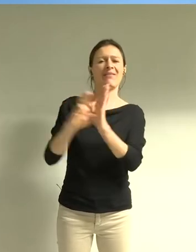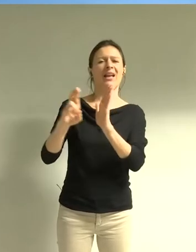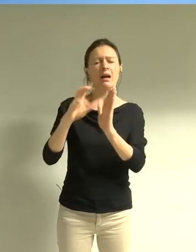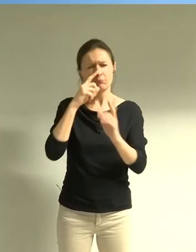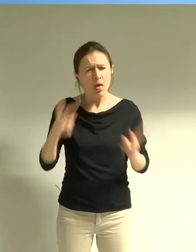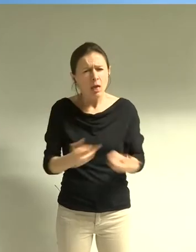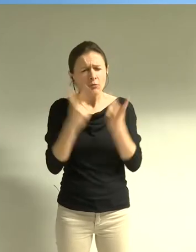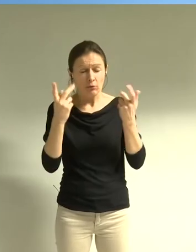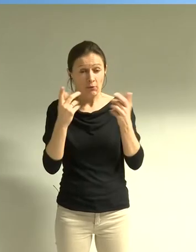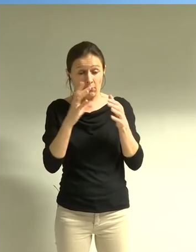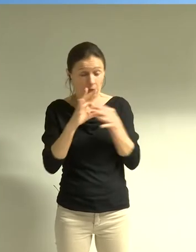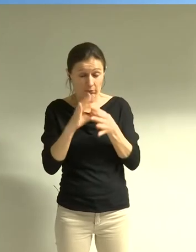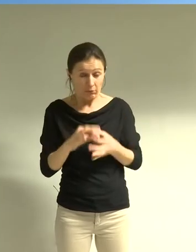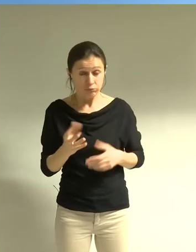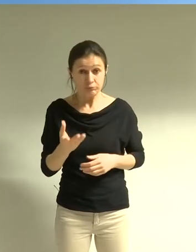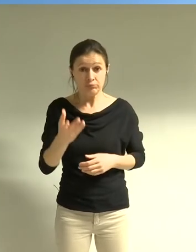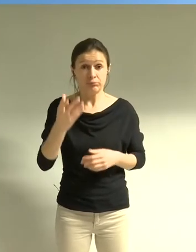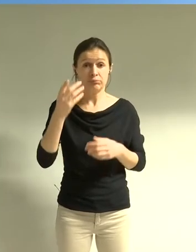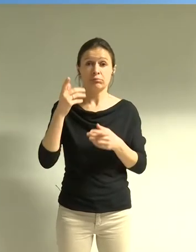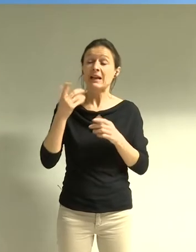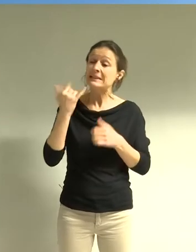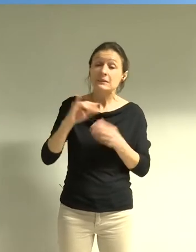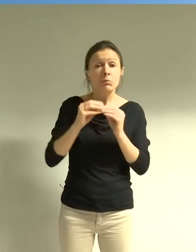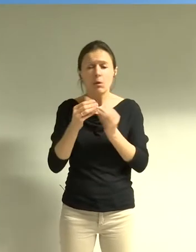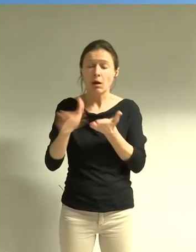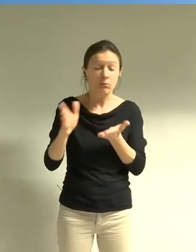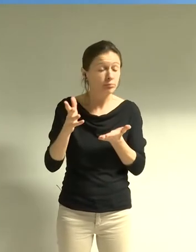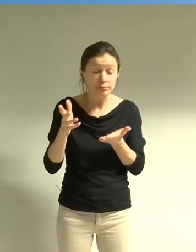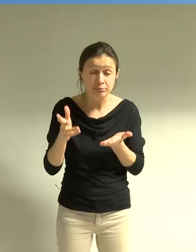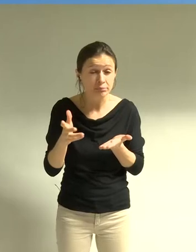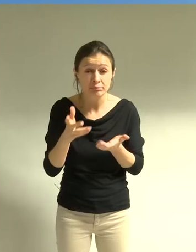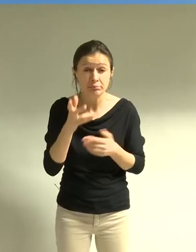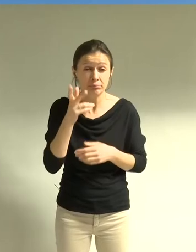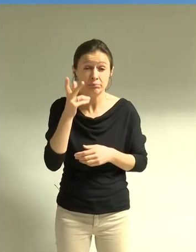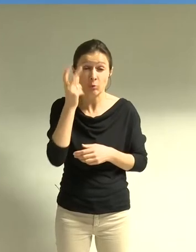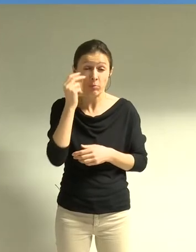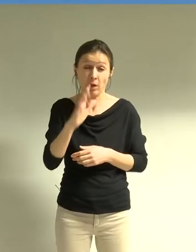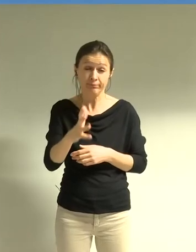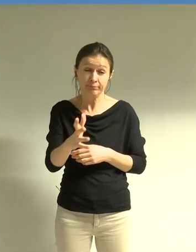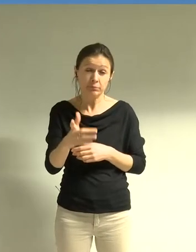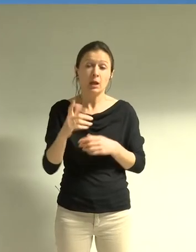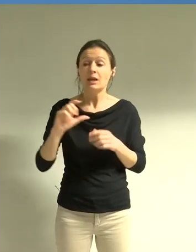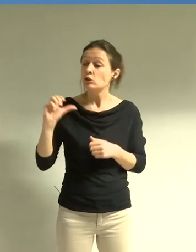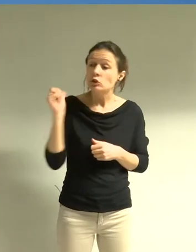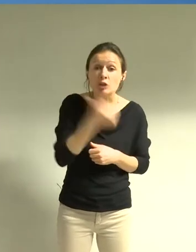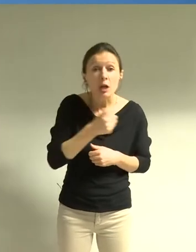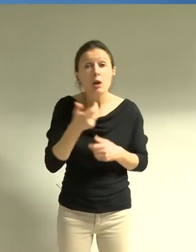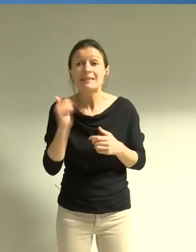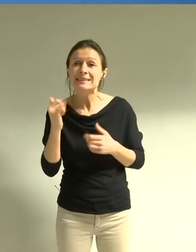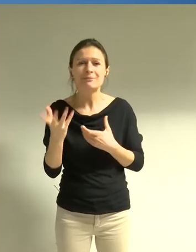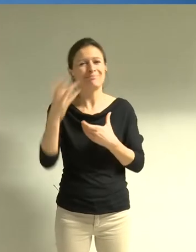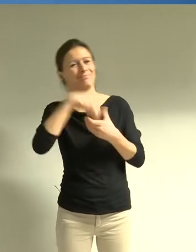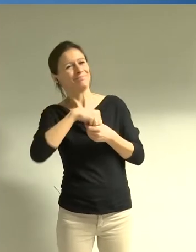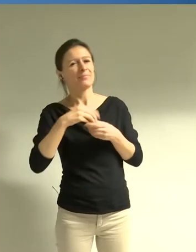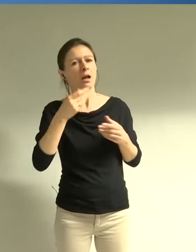désignation ou la révocation des membres les prérogatives de chacun il existe même pas la possibilité de démissionner pour les membres